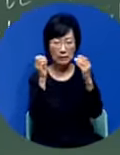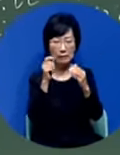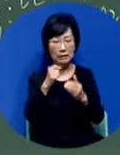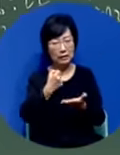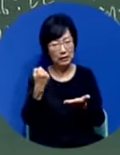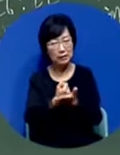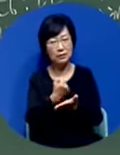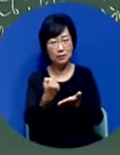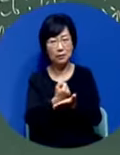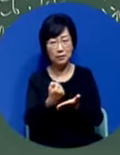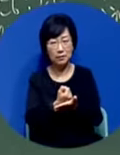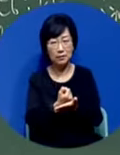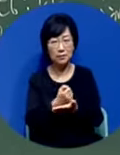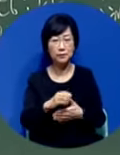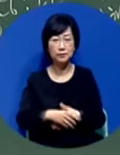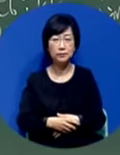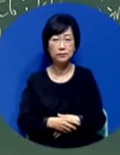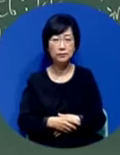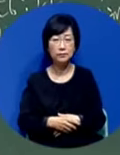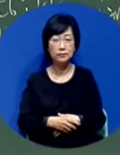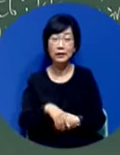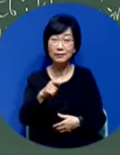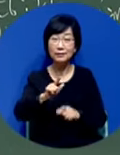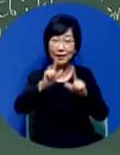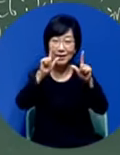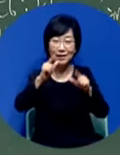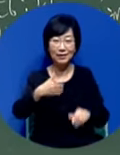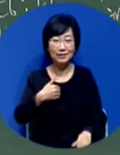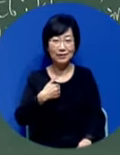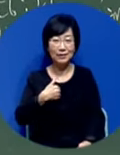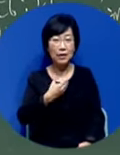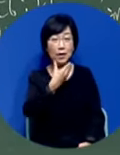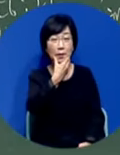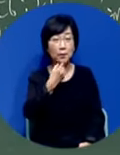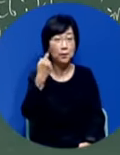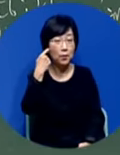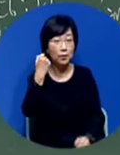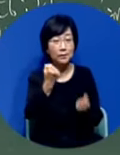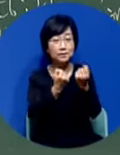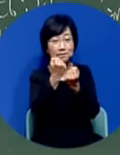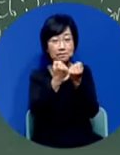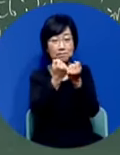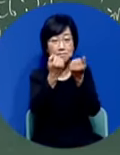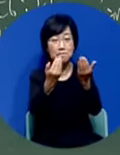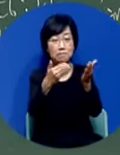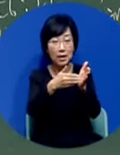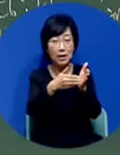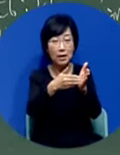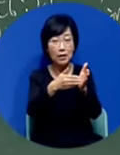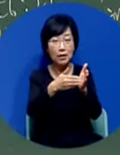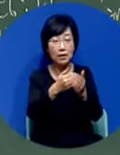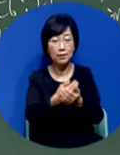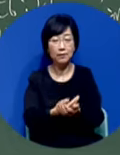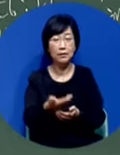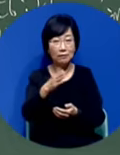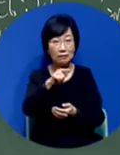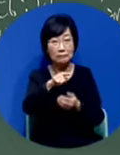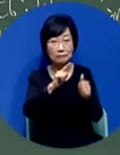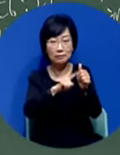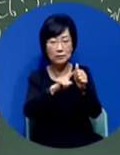真的是很让人心痛的事情。 그날 내가 그 사람에게 복음 전했는데 그분이 예수 그리스도를 듣고 알고